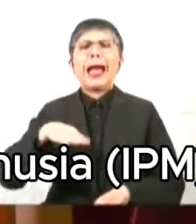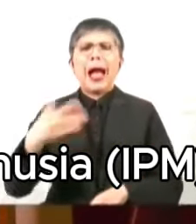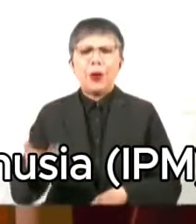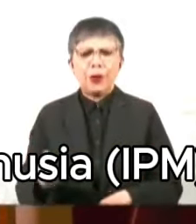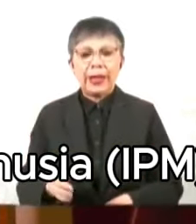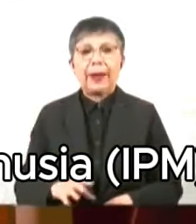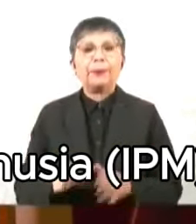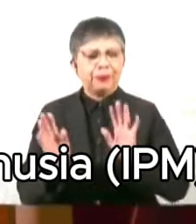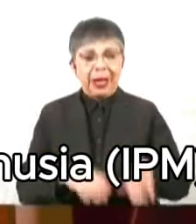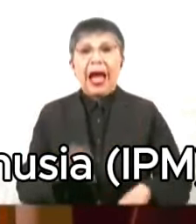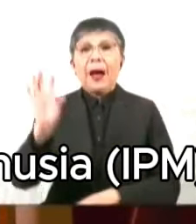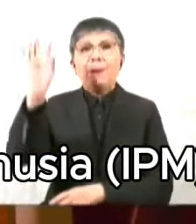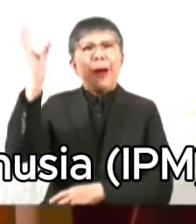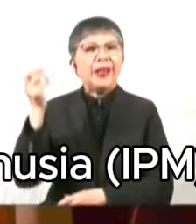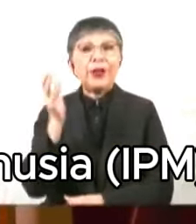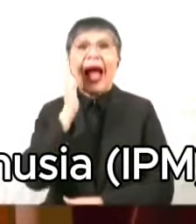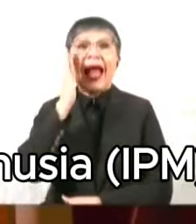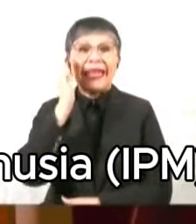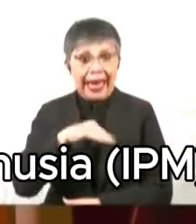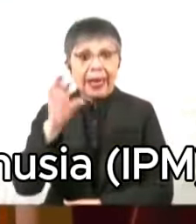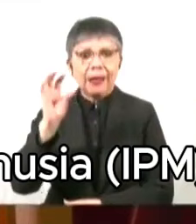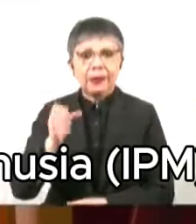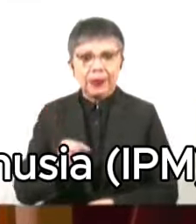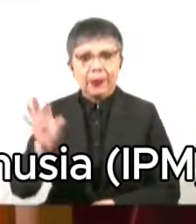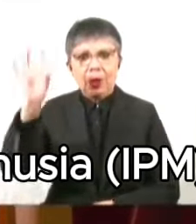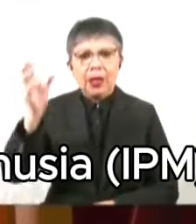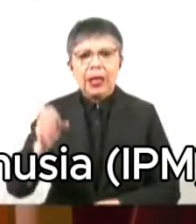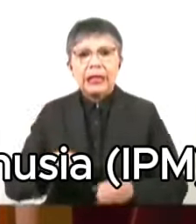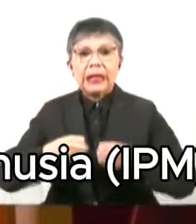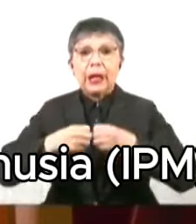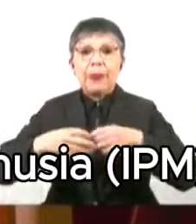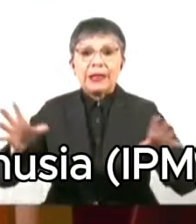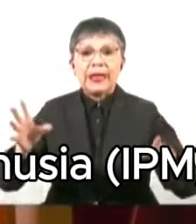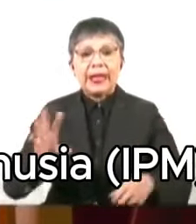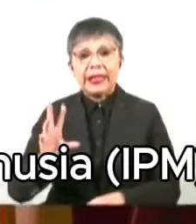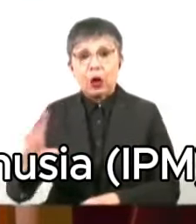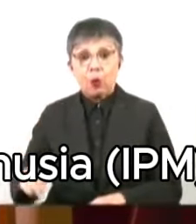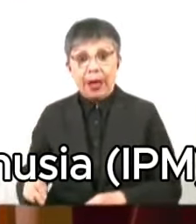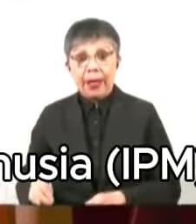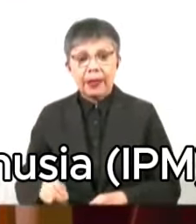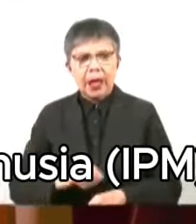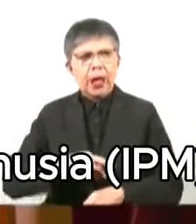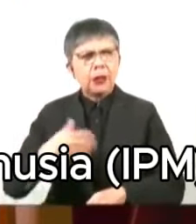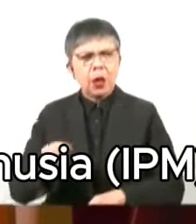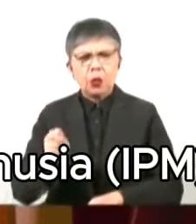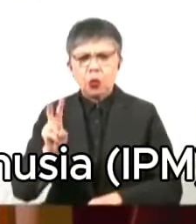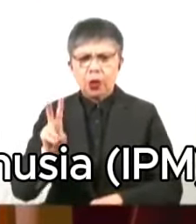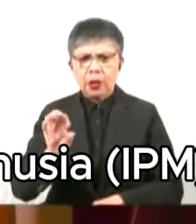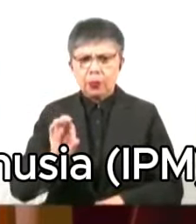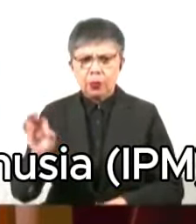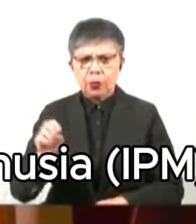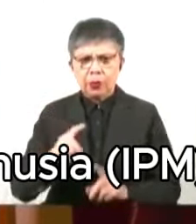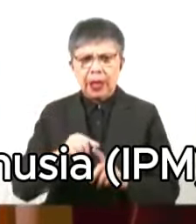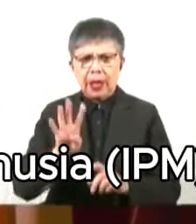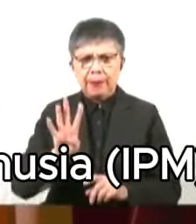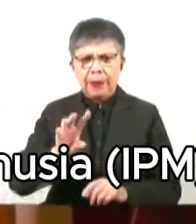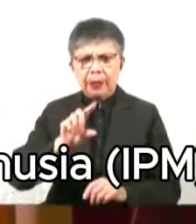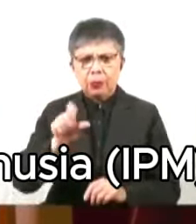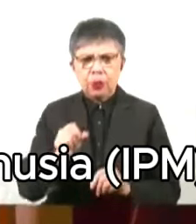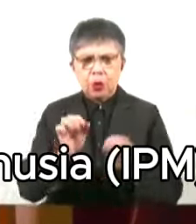Banten ini aneh Kang sejak dia lepas dari Jawa Barat tahun 2000 tanggal 4 Oktober